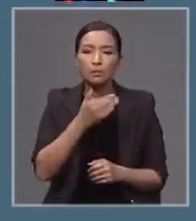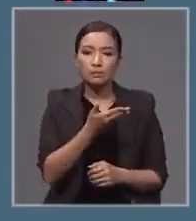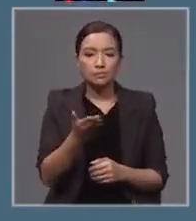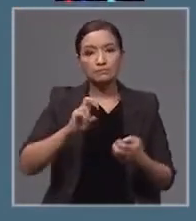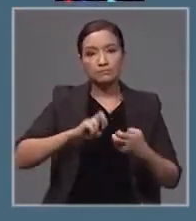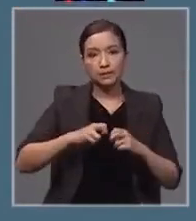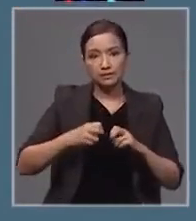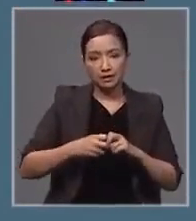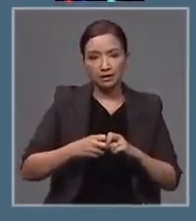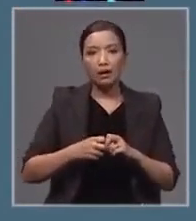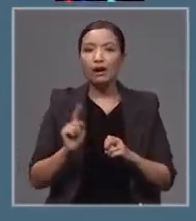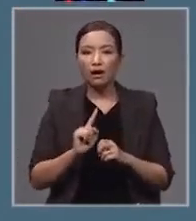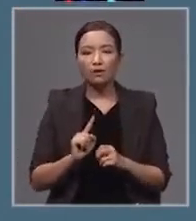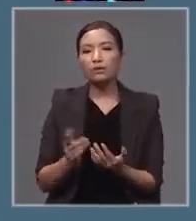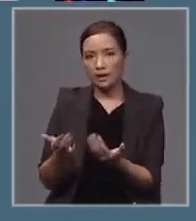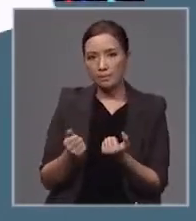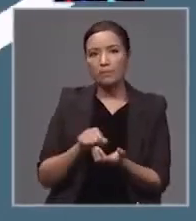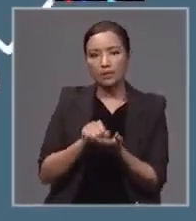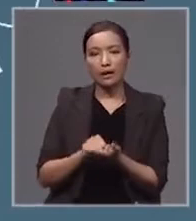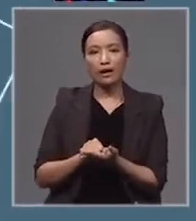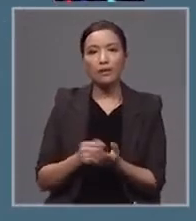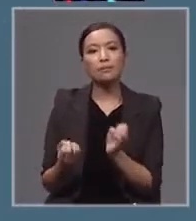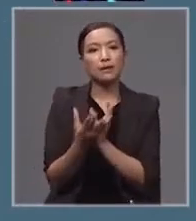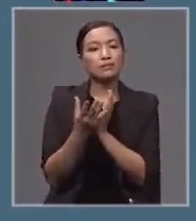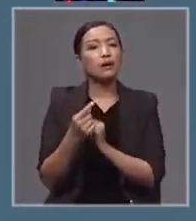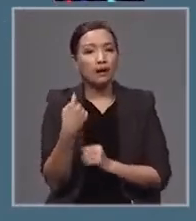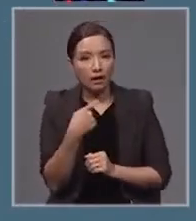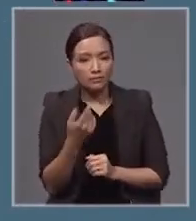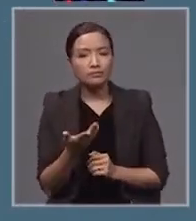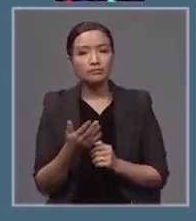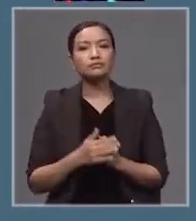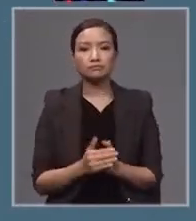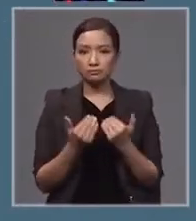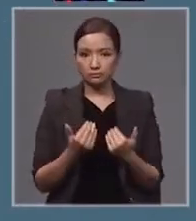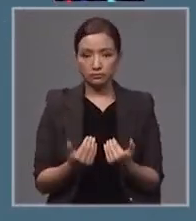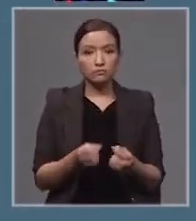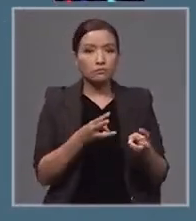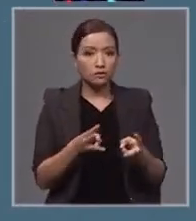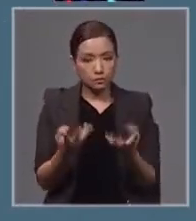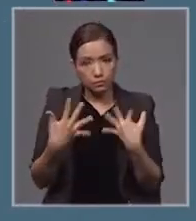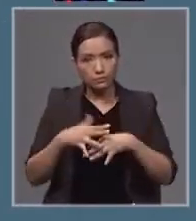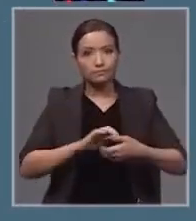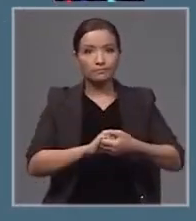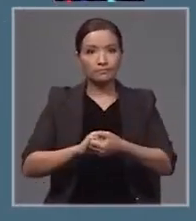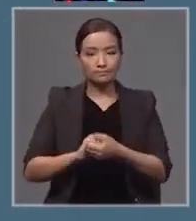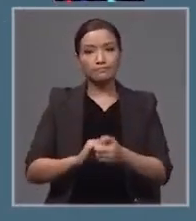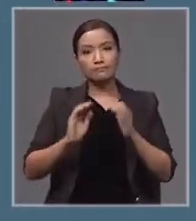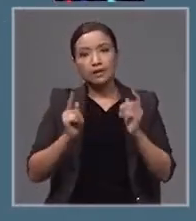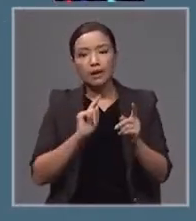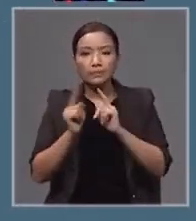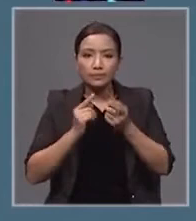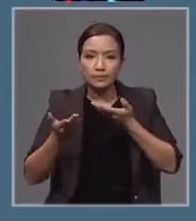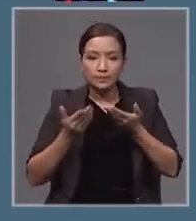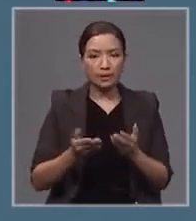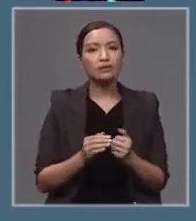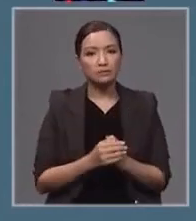ให้ปัญหาตกอยู่ที่ผู้รับบริการหรือภาคปฏิบัติทั้งนี้กลไกการมีส่วนร่วมหรือการประชาพิจารณ์4ภาคที่ก